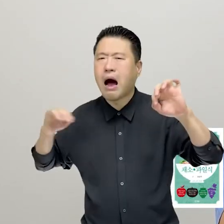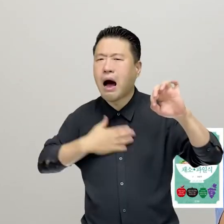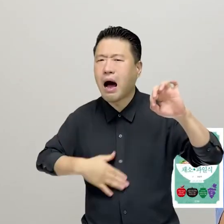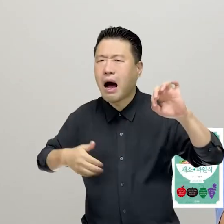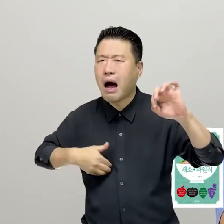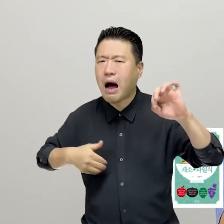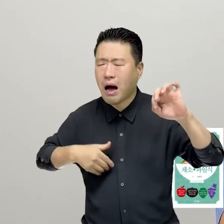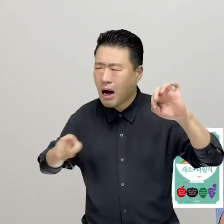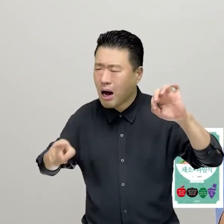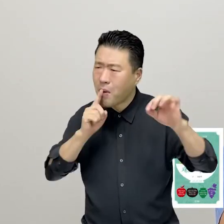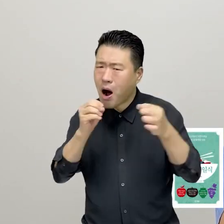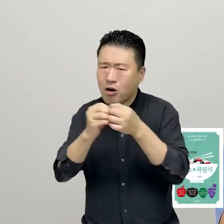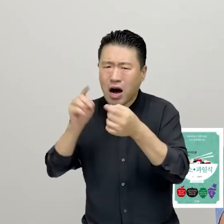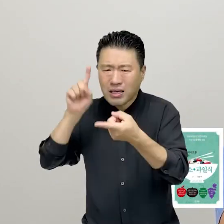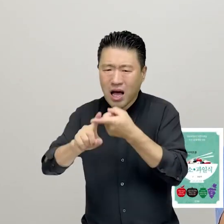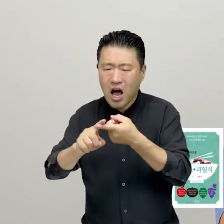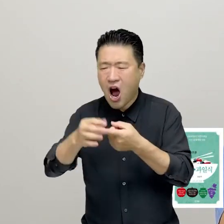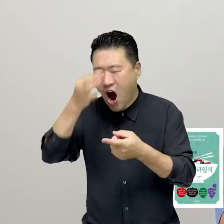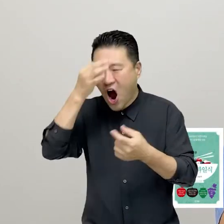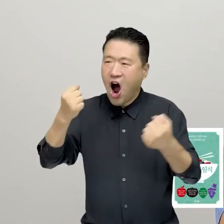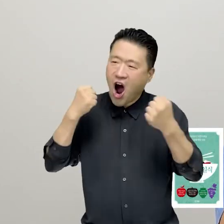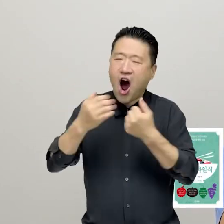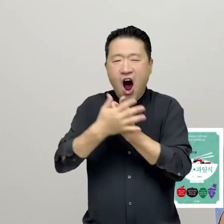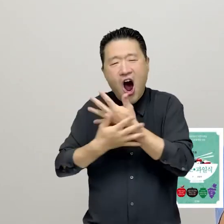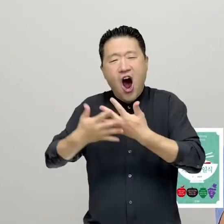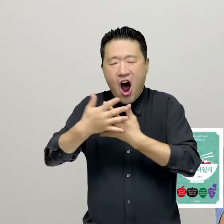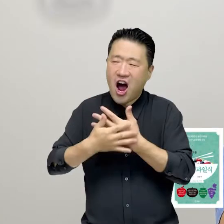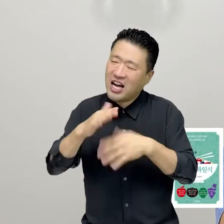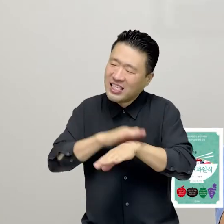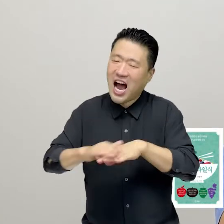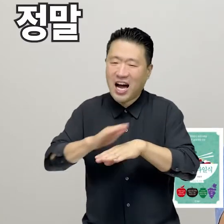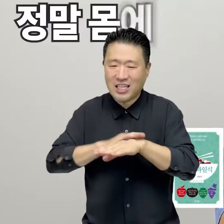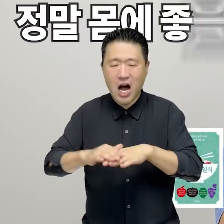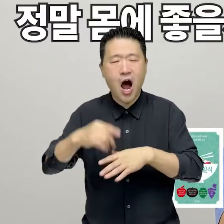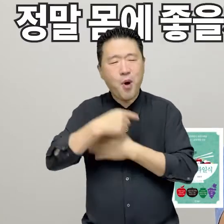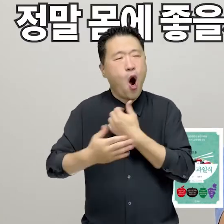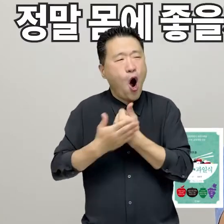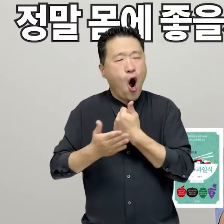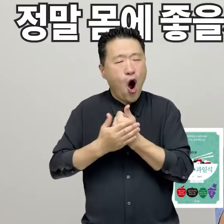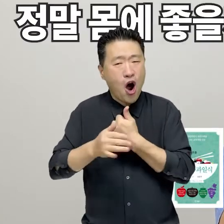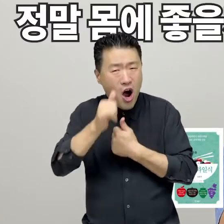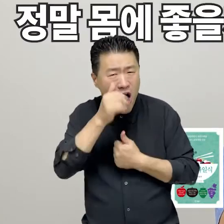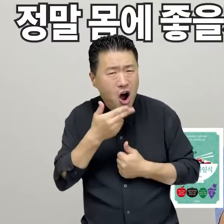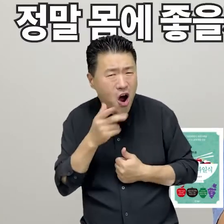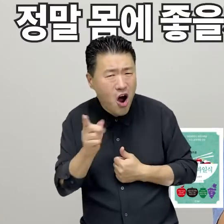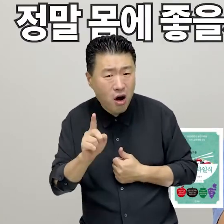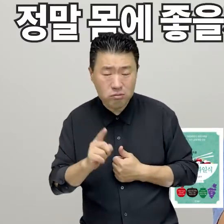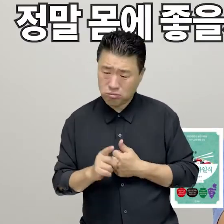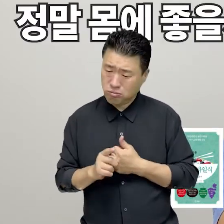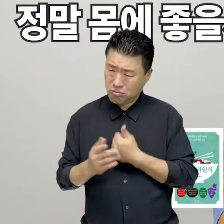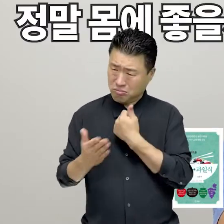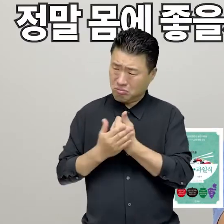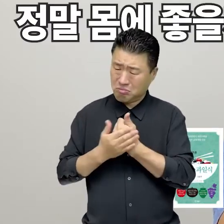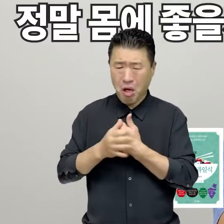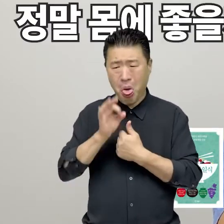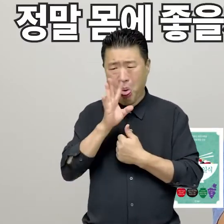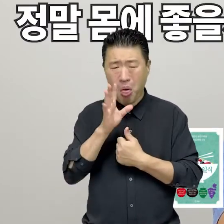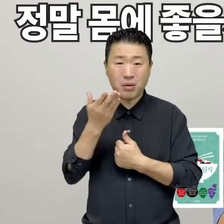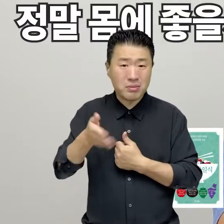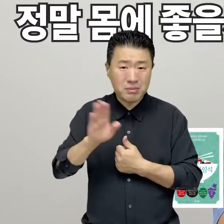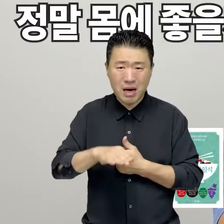합니다. 과연 그 말 그대로 건강에 기능을 주는 식품이고 이것이 몸에 도움이 되는지 도움은